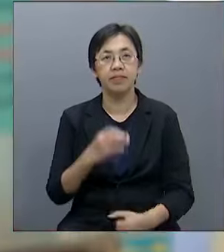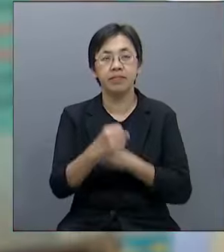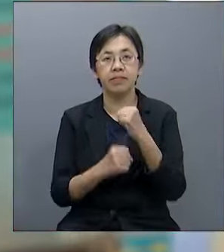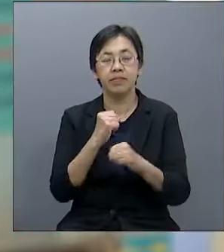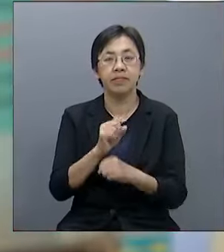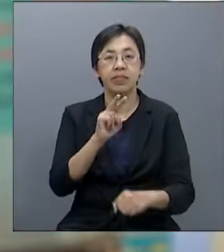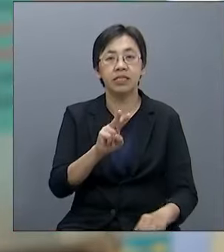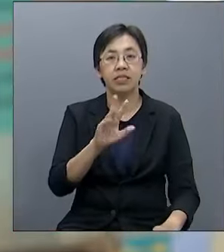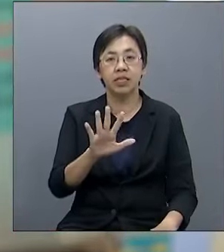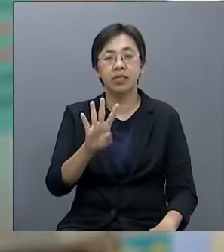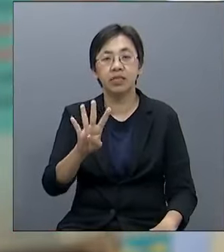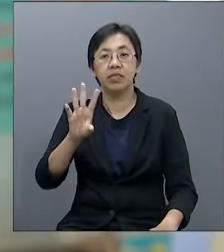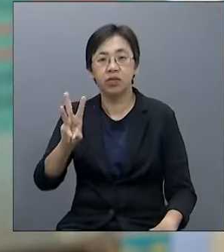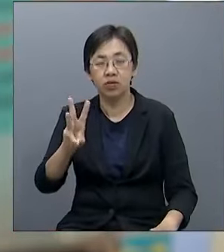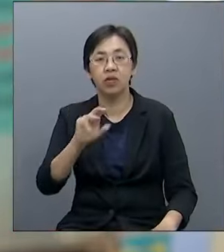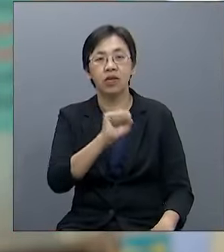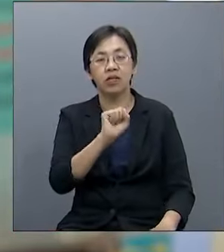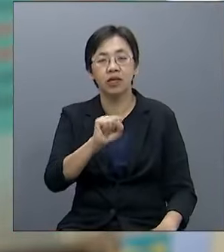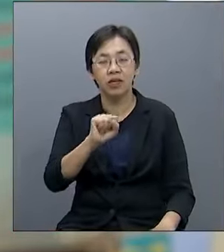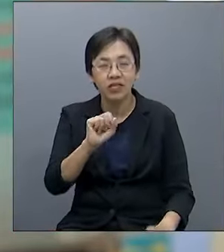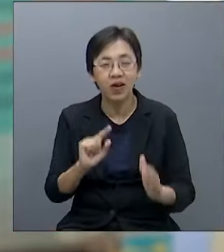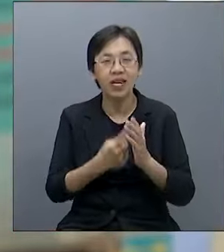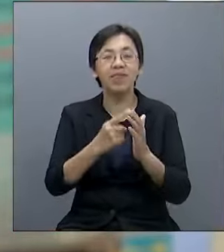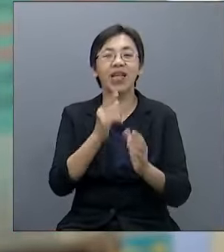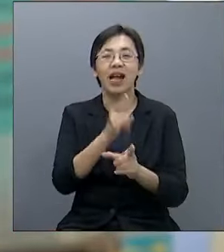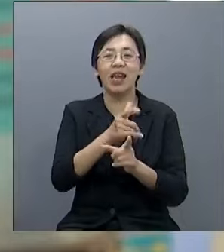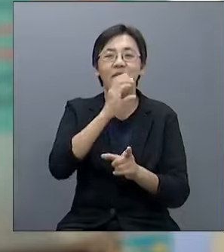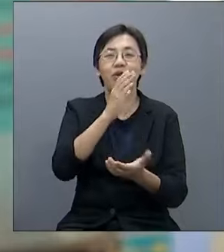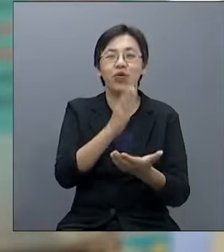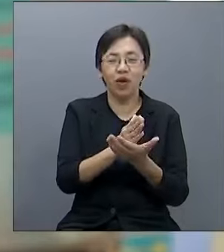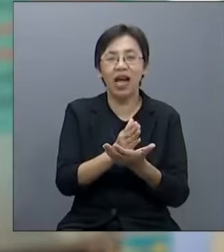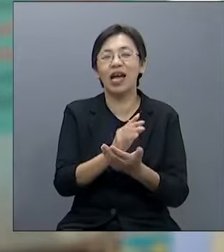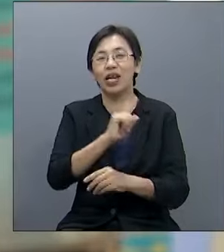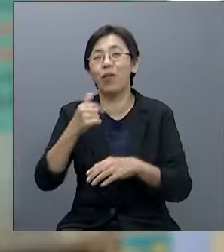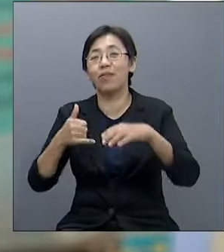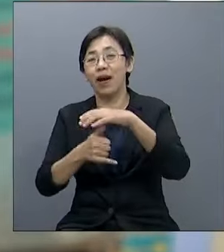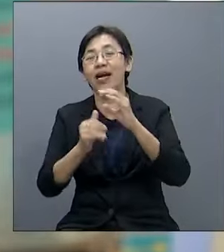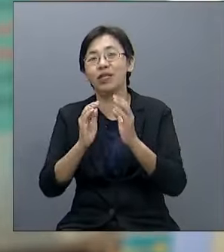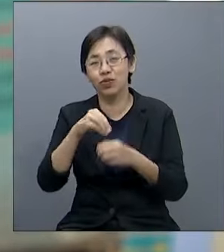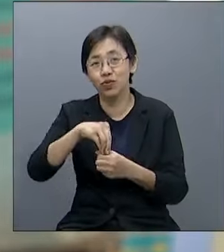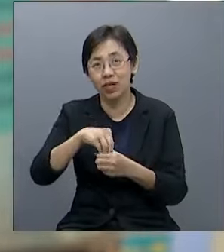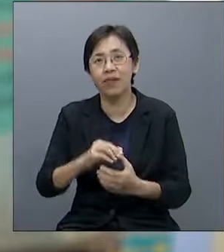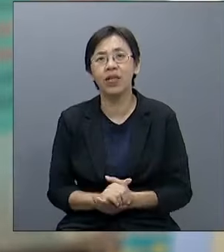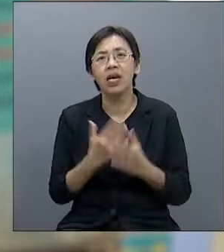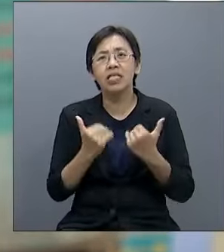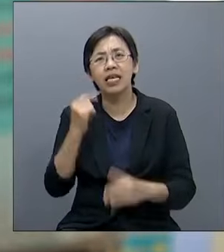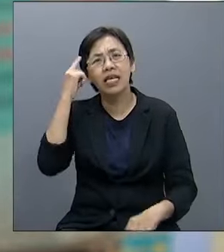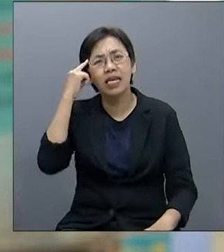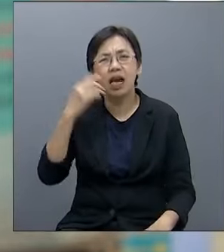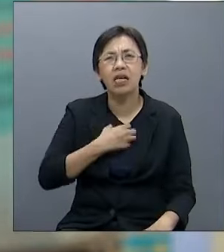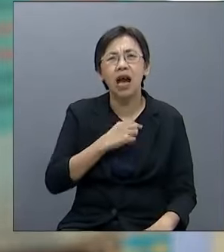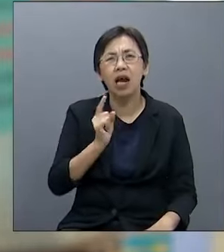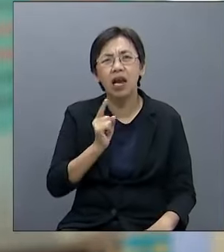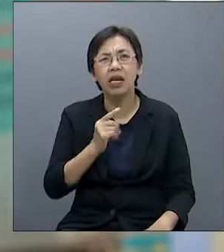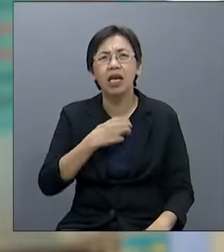ที่สสส.เกิดแคมเปญของงดเหล้าเข้าพรรษาเนี่ยเรามีความพยายามที่จะหานวัตกรรมมาดึงดูดใจให้ทั้ง